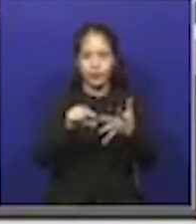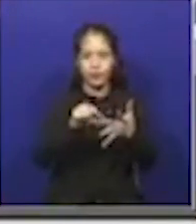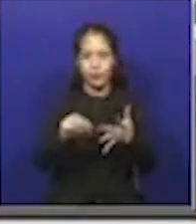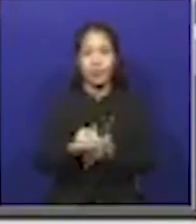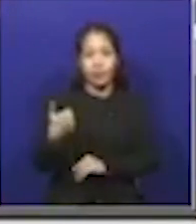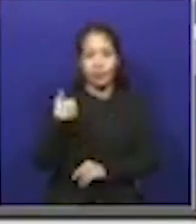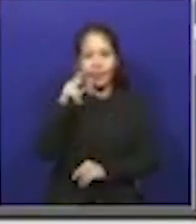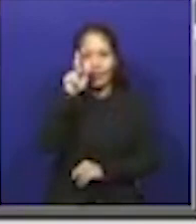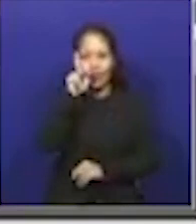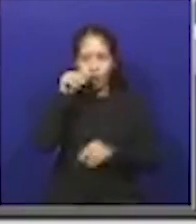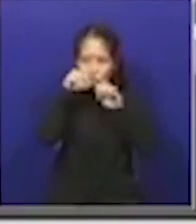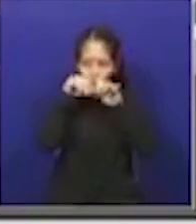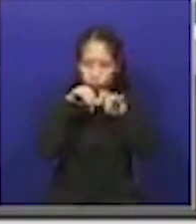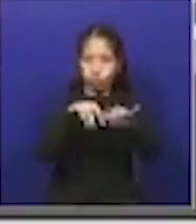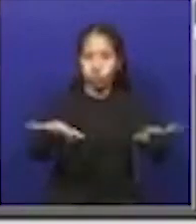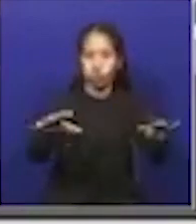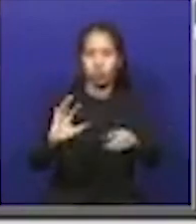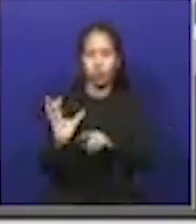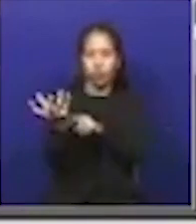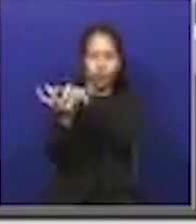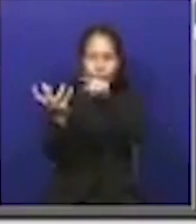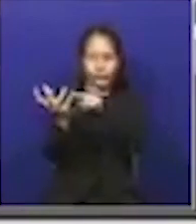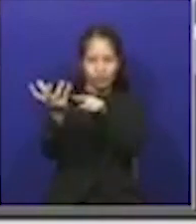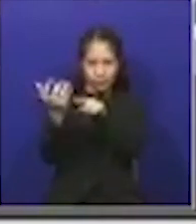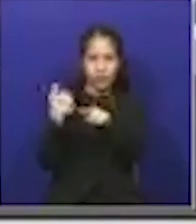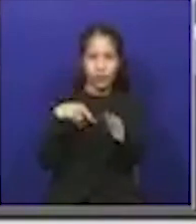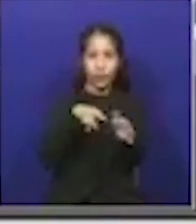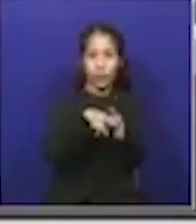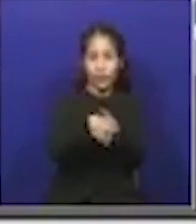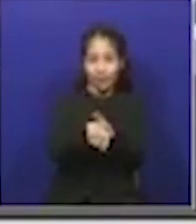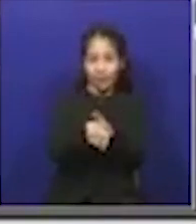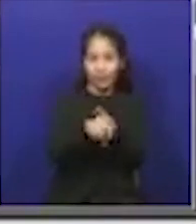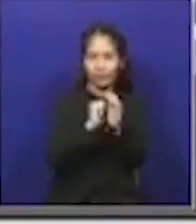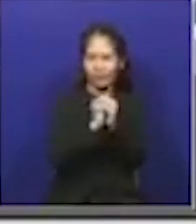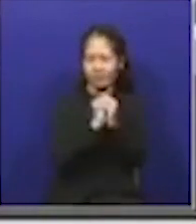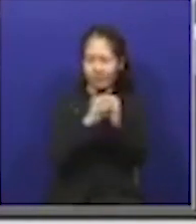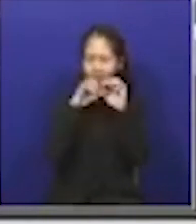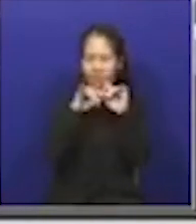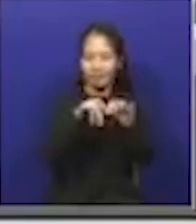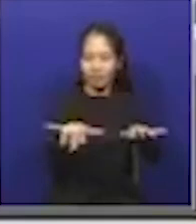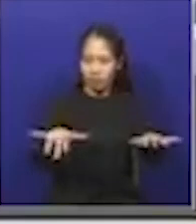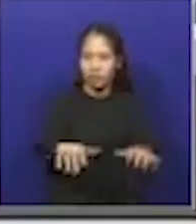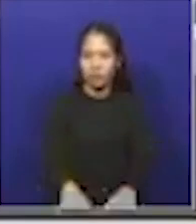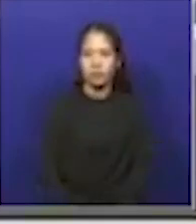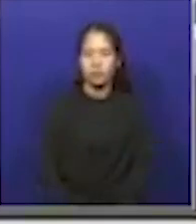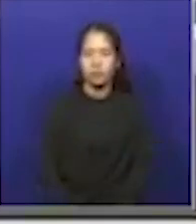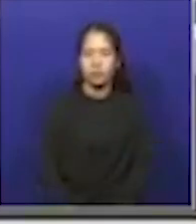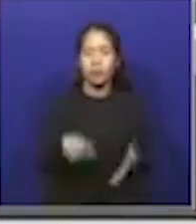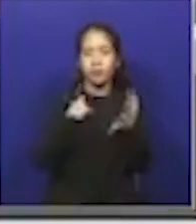มีข่าวแพร่ออกไปทั่วโลกไวรัสอู่ฮั่นเริ่มระบาดสิ้นเดือ